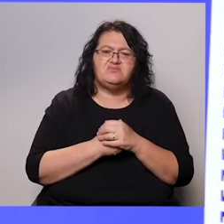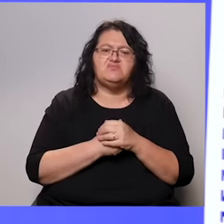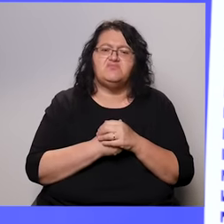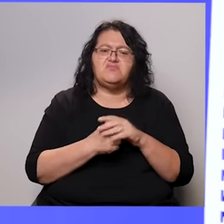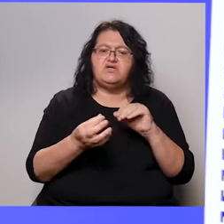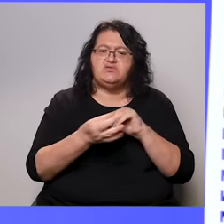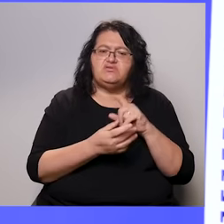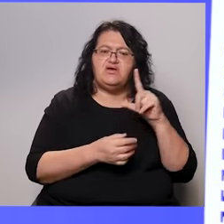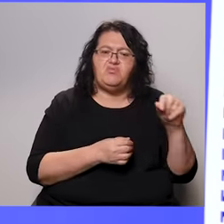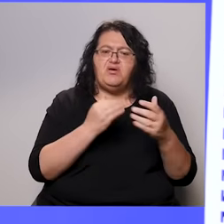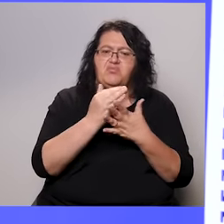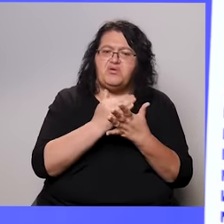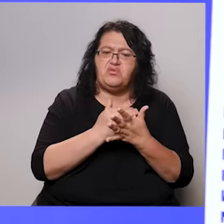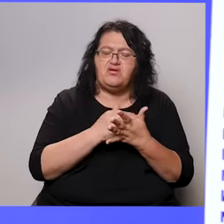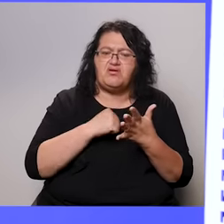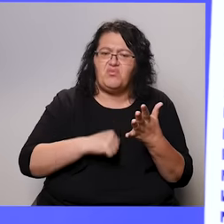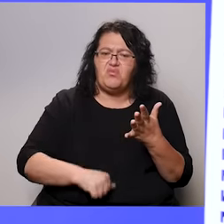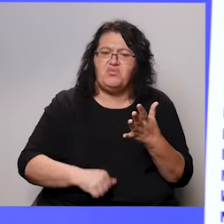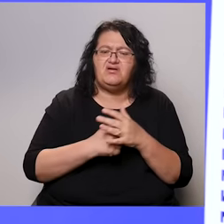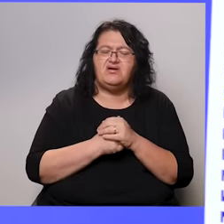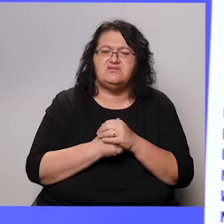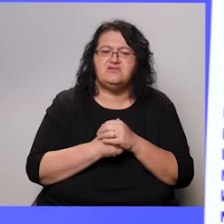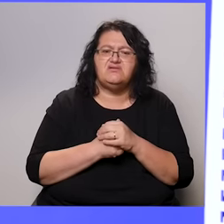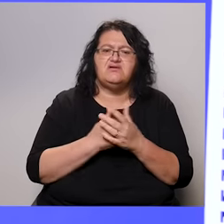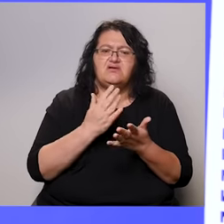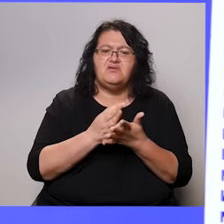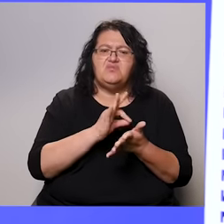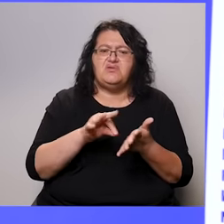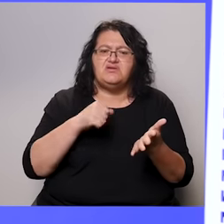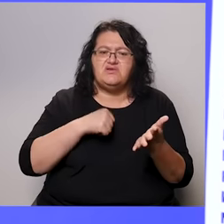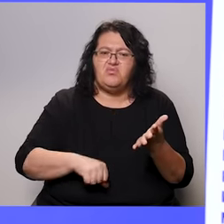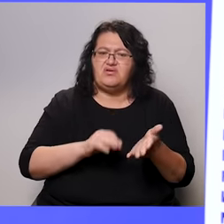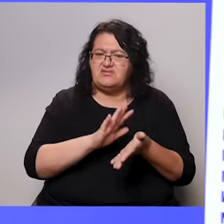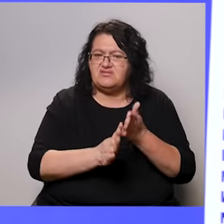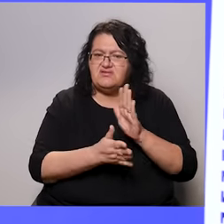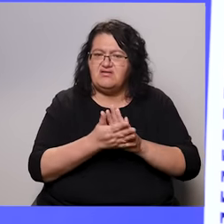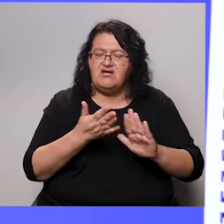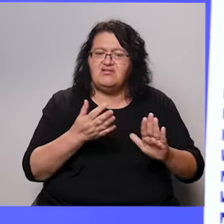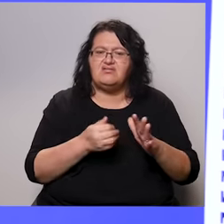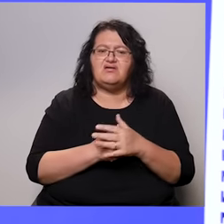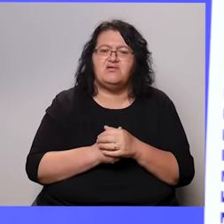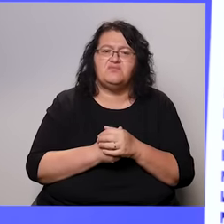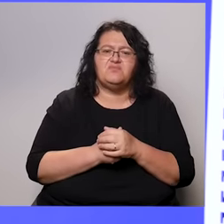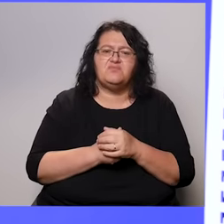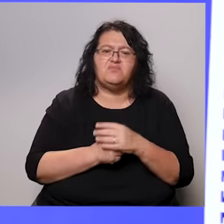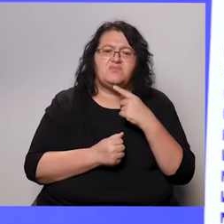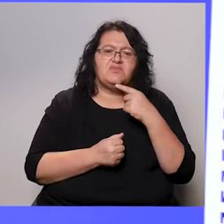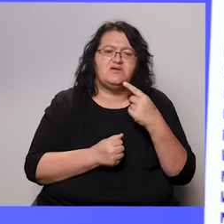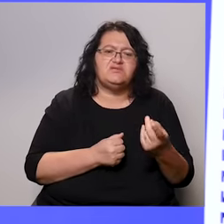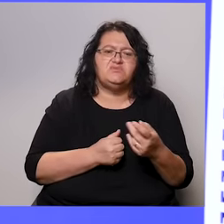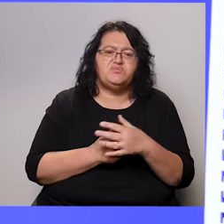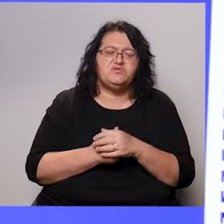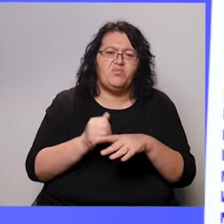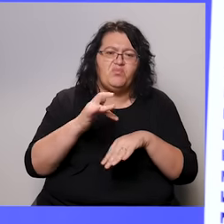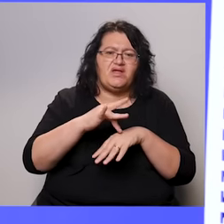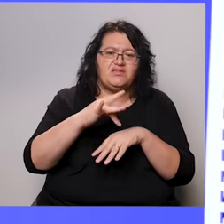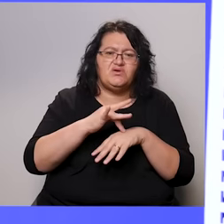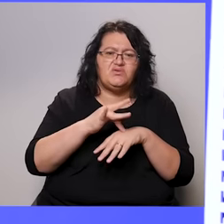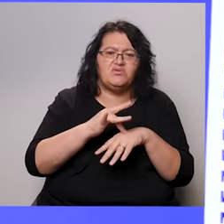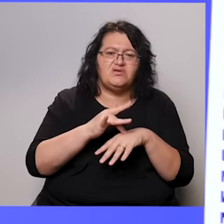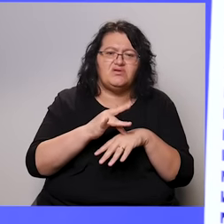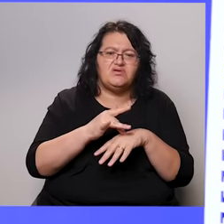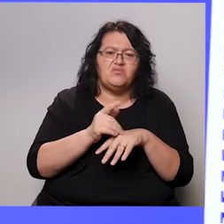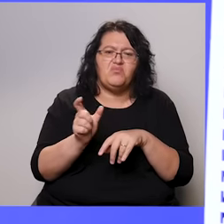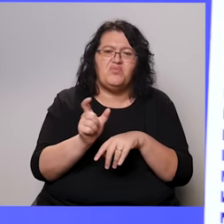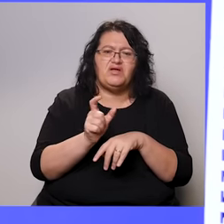dus, și-a programat intervenția, a avut intervenția respectivă. Mi-a spus medicul că pe